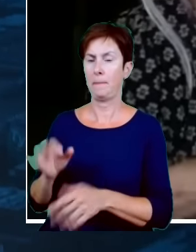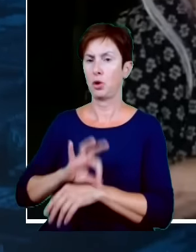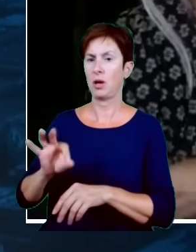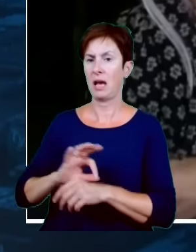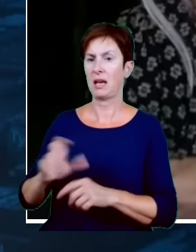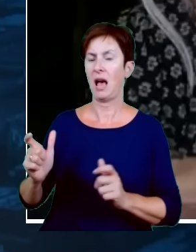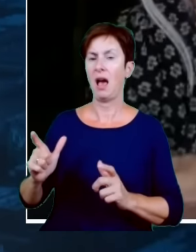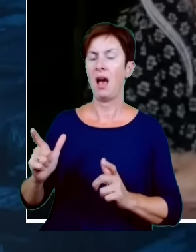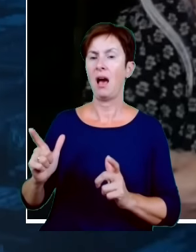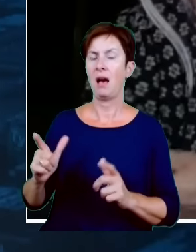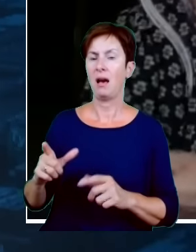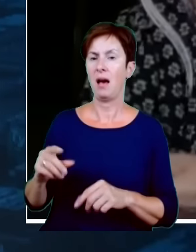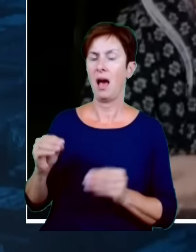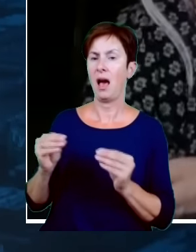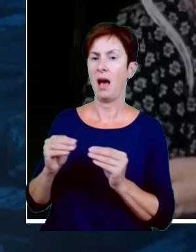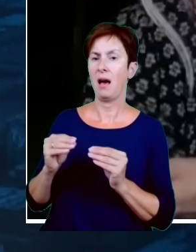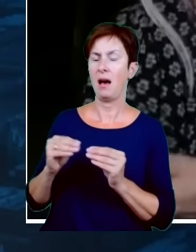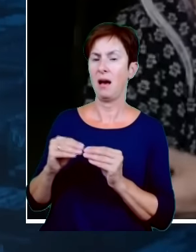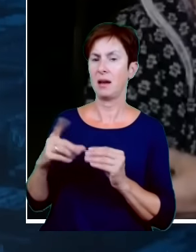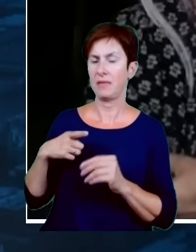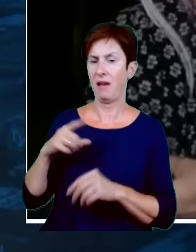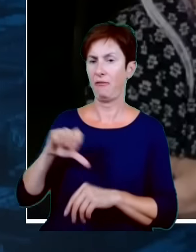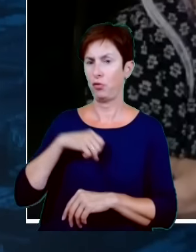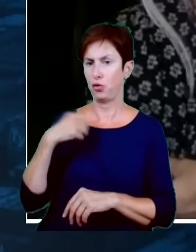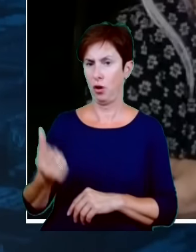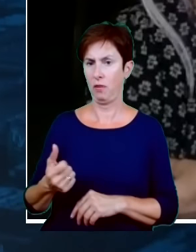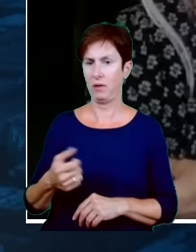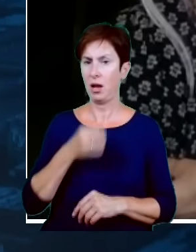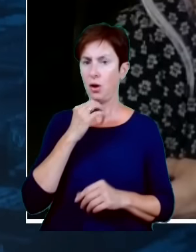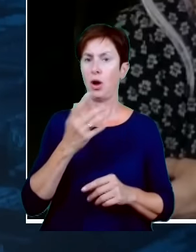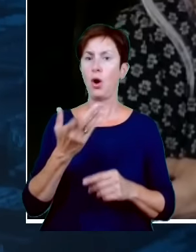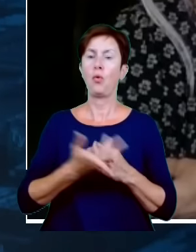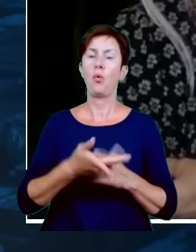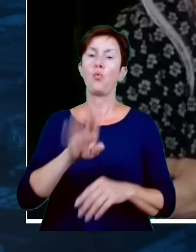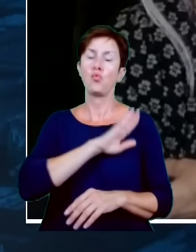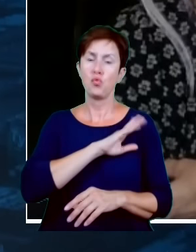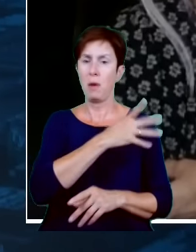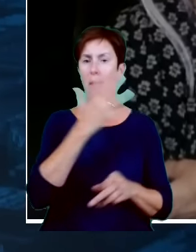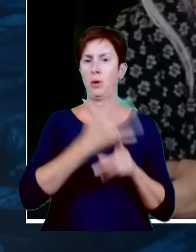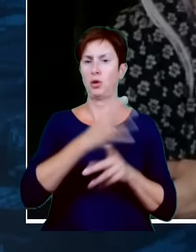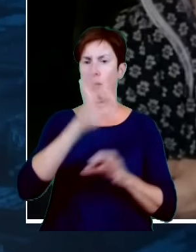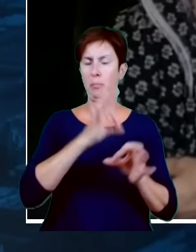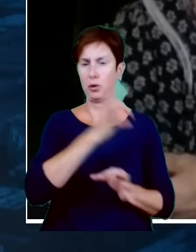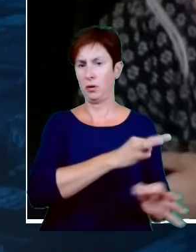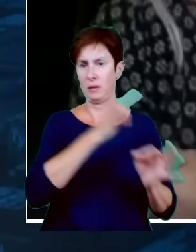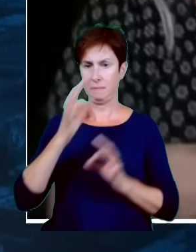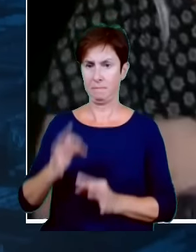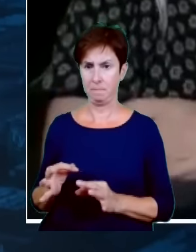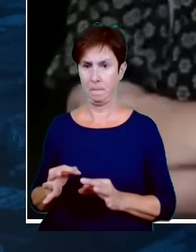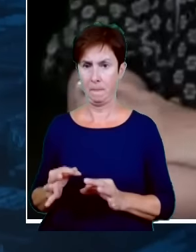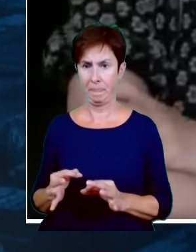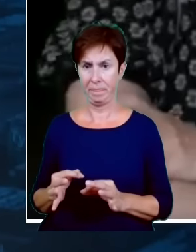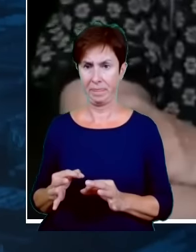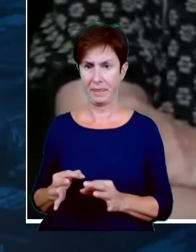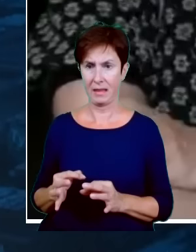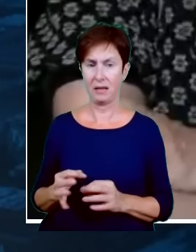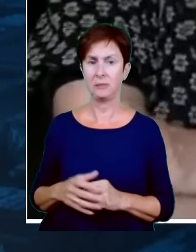propozycję aby było to 50 renty po zmarłym małżonku emerytury i renty